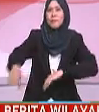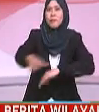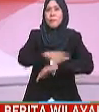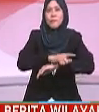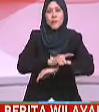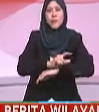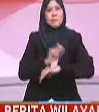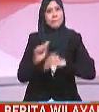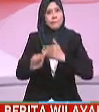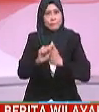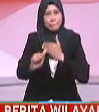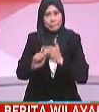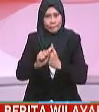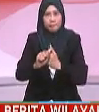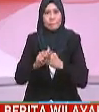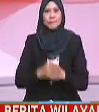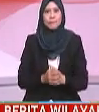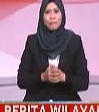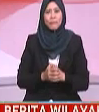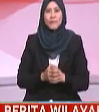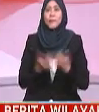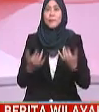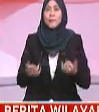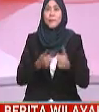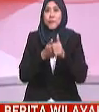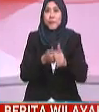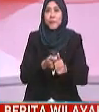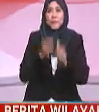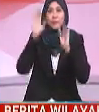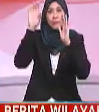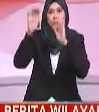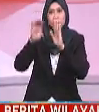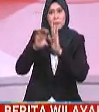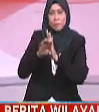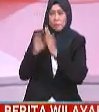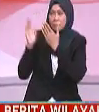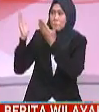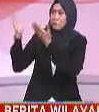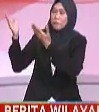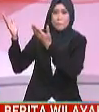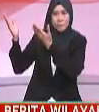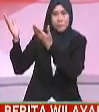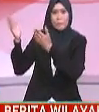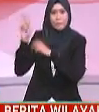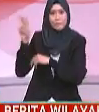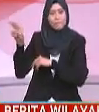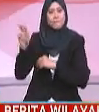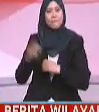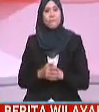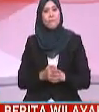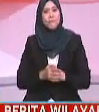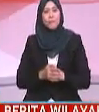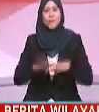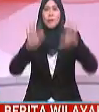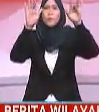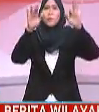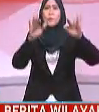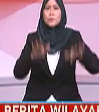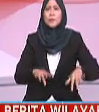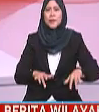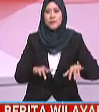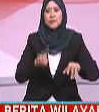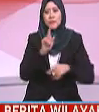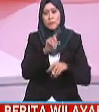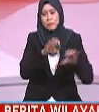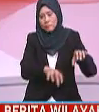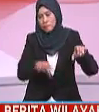adalah amat berbahaya. Baiklah, berdasarkan paparan imej kemerada terkini, dapat kita perhatikan hujan di satu dua